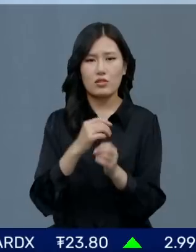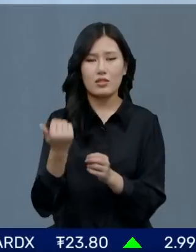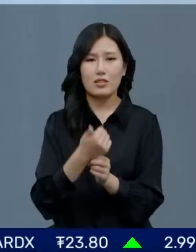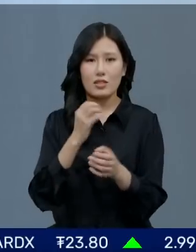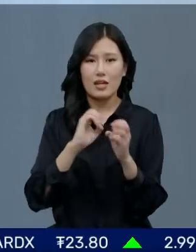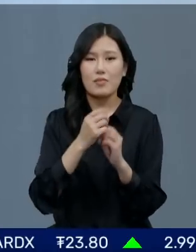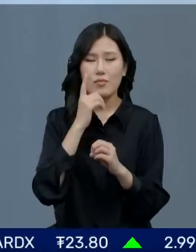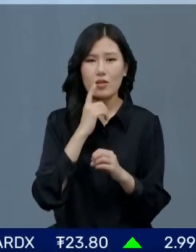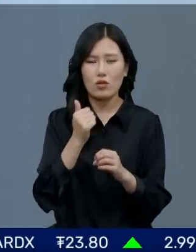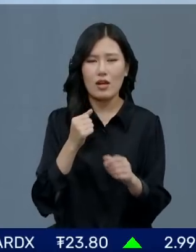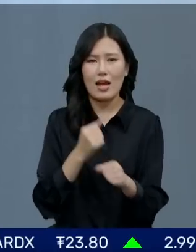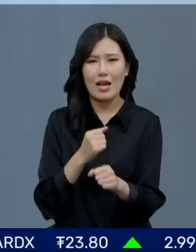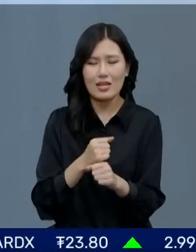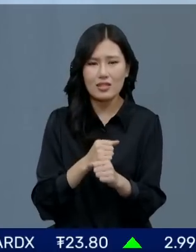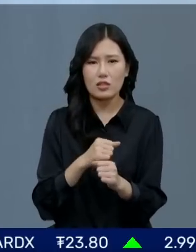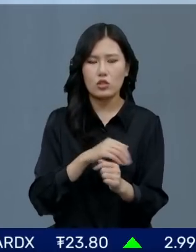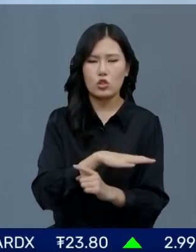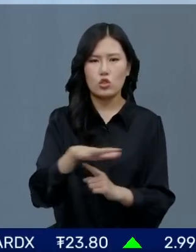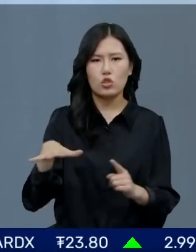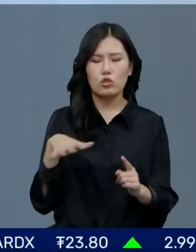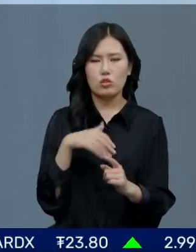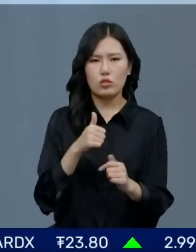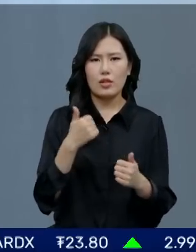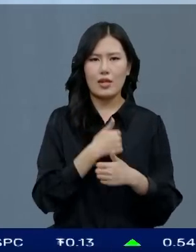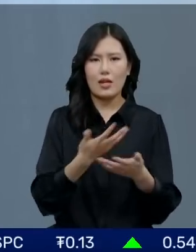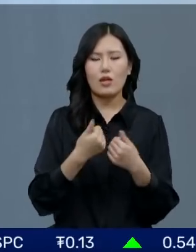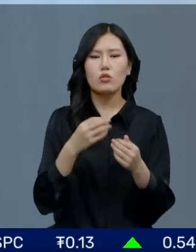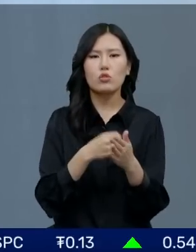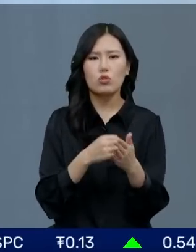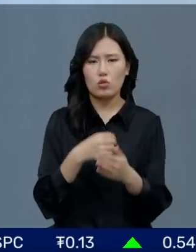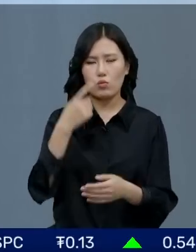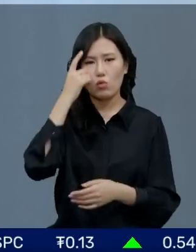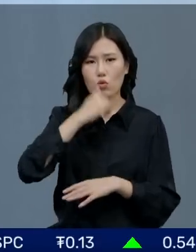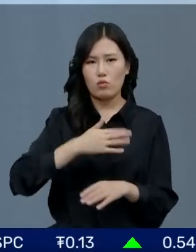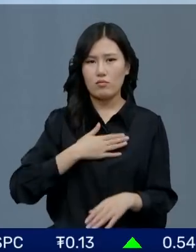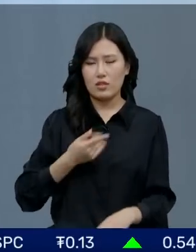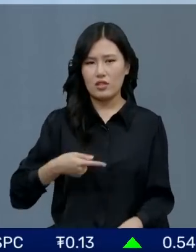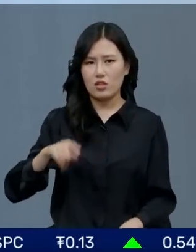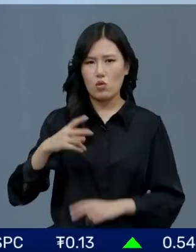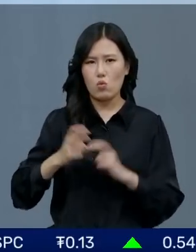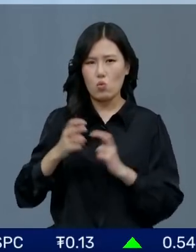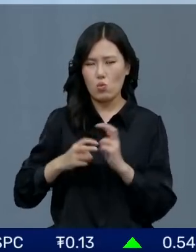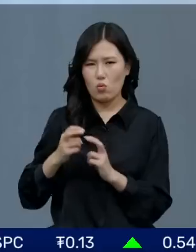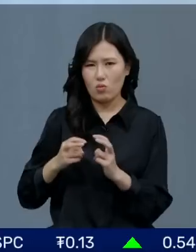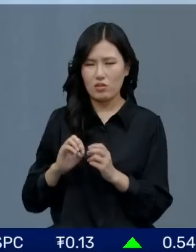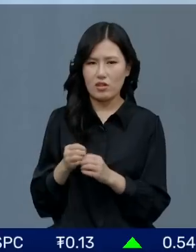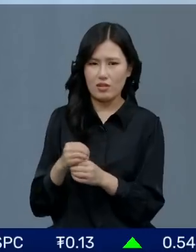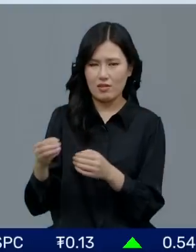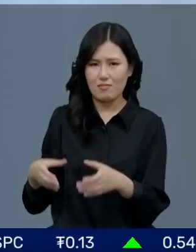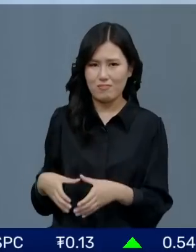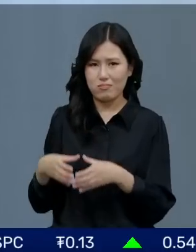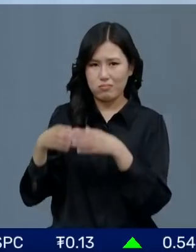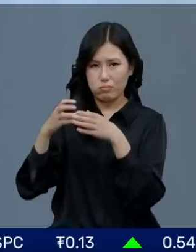чинь жигд байх хэвээр. Тэр нь өөрөөр хэлбэл бид нар боловсруулах үйлдвэрлэл хөгжүүлж ийж бүтэмж чинь жигд өндөр байж